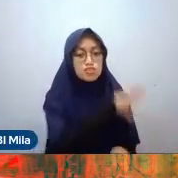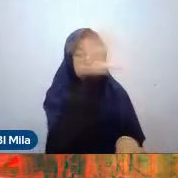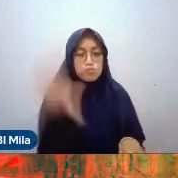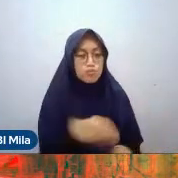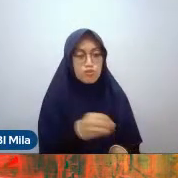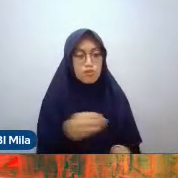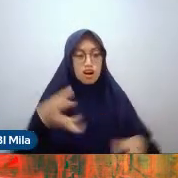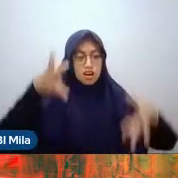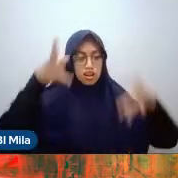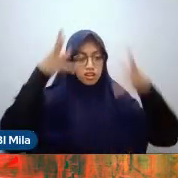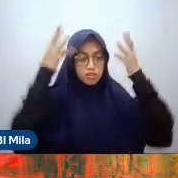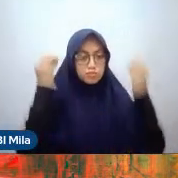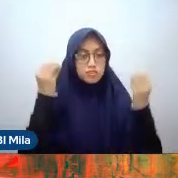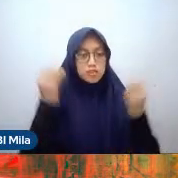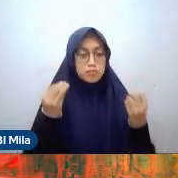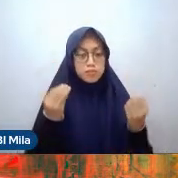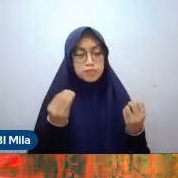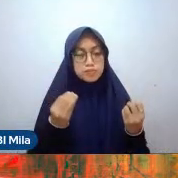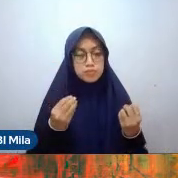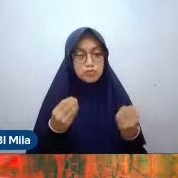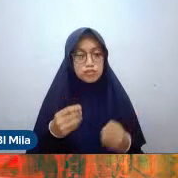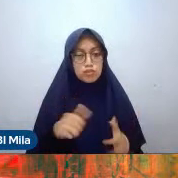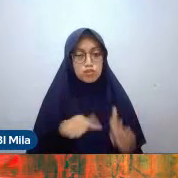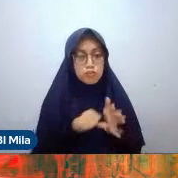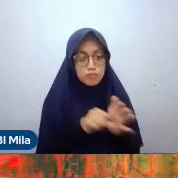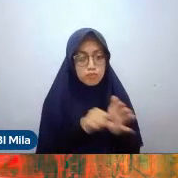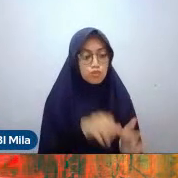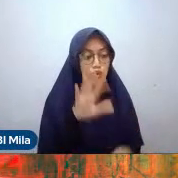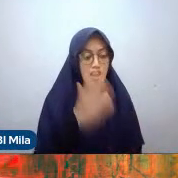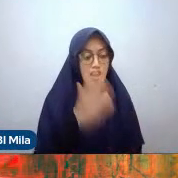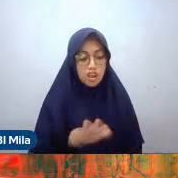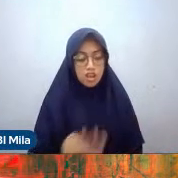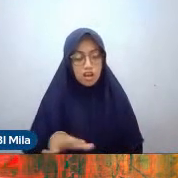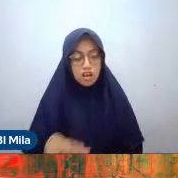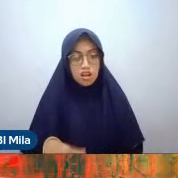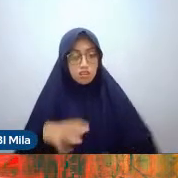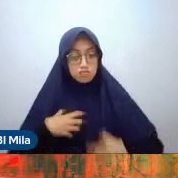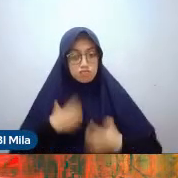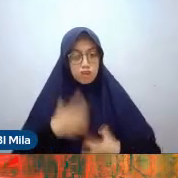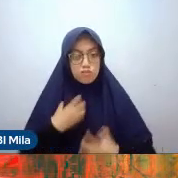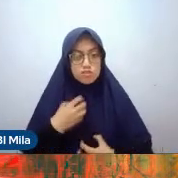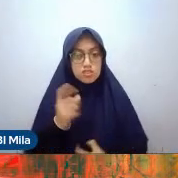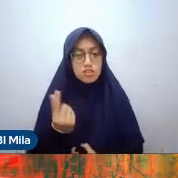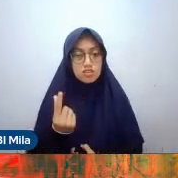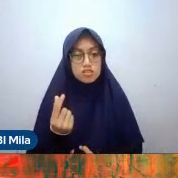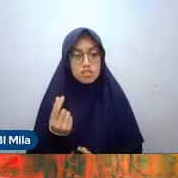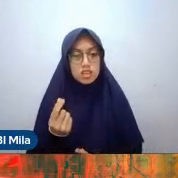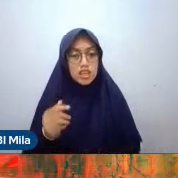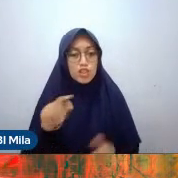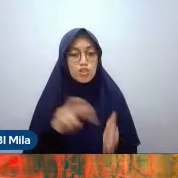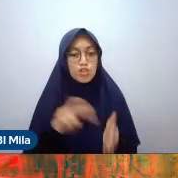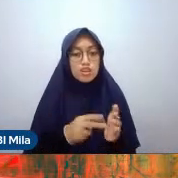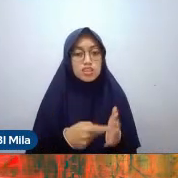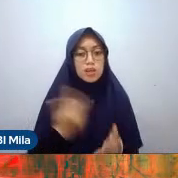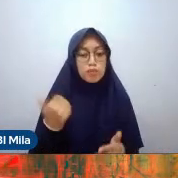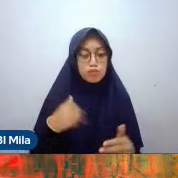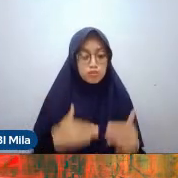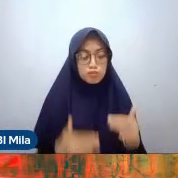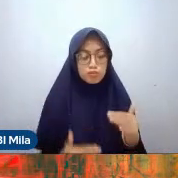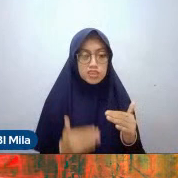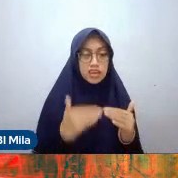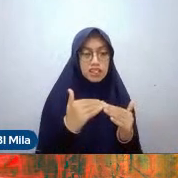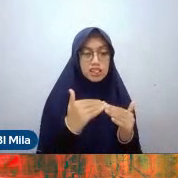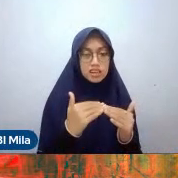cermin orang tua, seperti itu. Jadi, membantu anak mengelola emosi berarti membantu untuk meningkatkan kualitas diri kita juga.